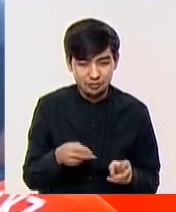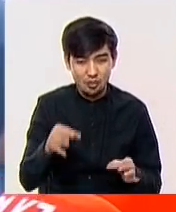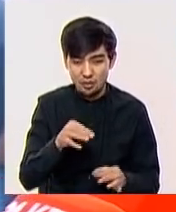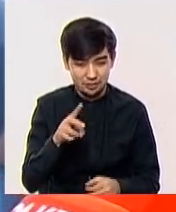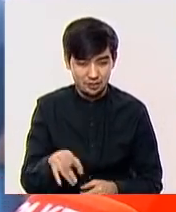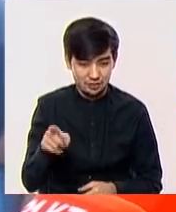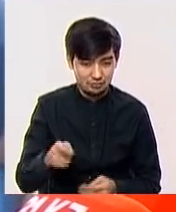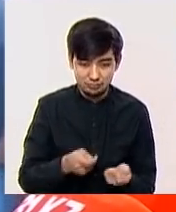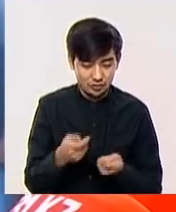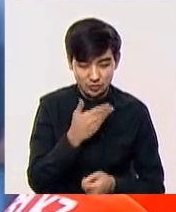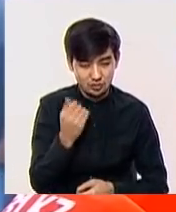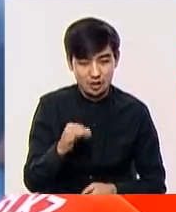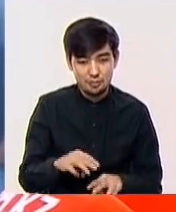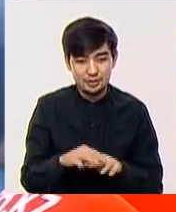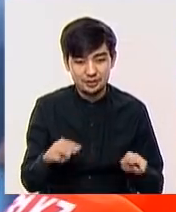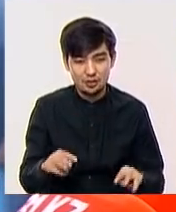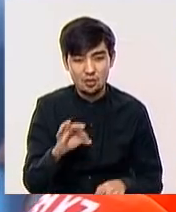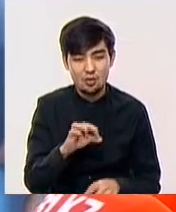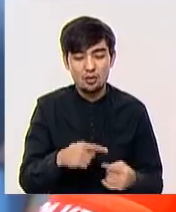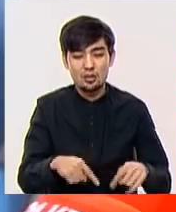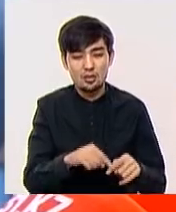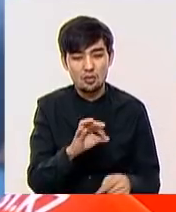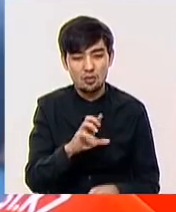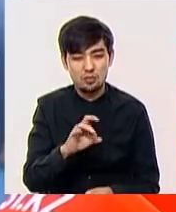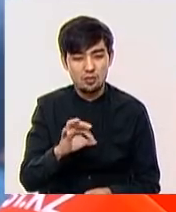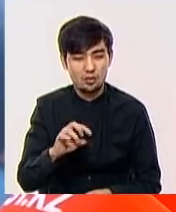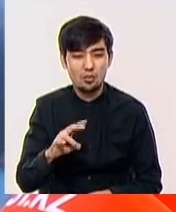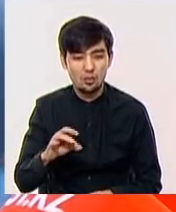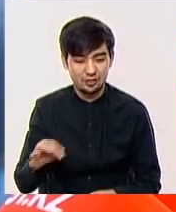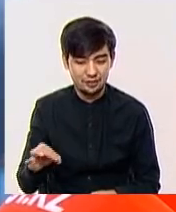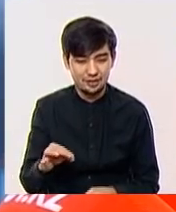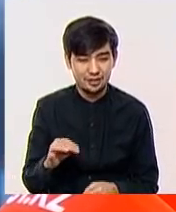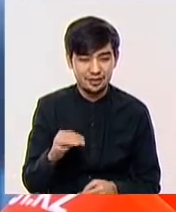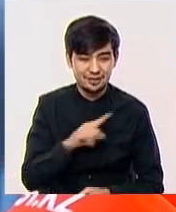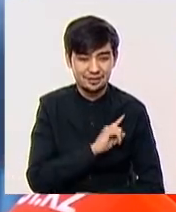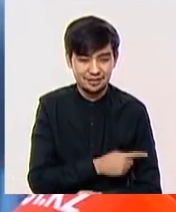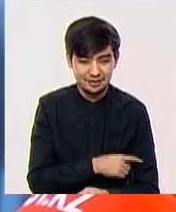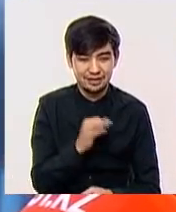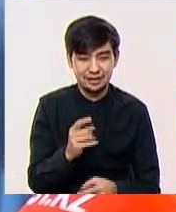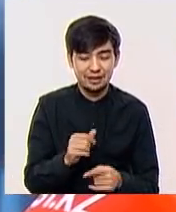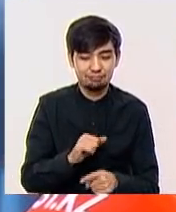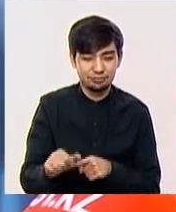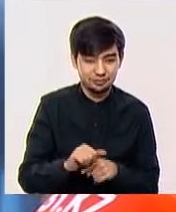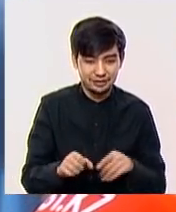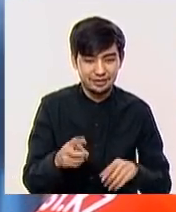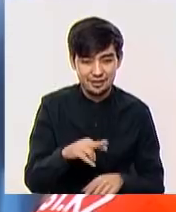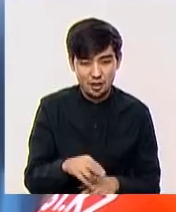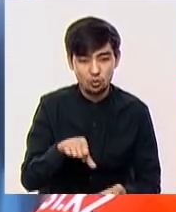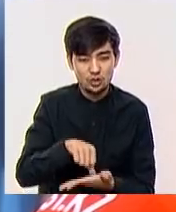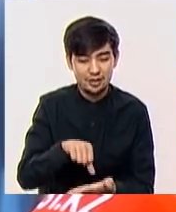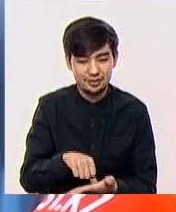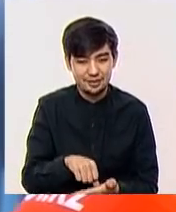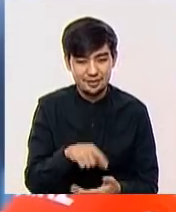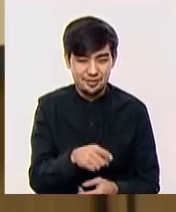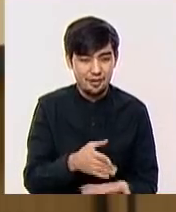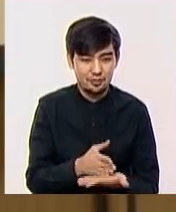антитеррористической операции. Министерство обороны выделяет необходимые силы и средства для участия в